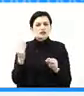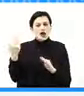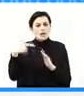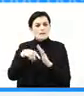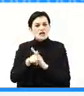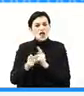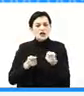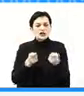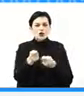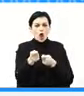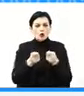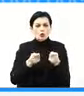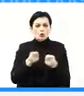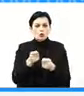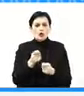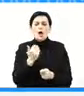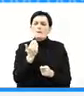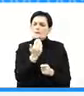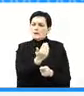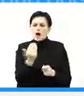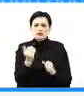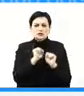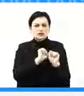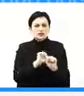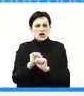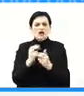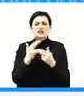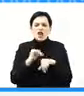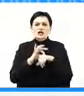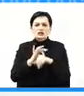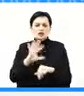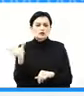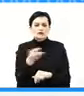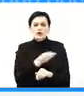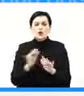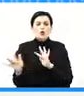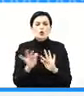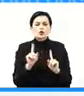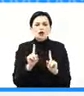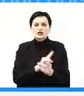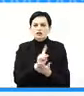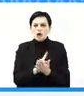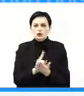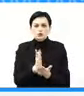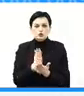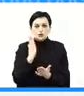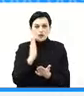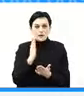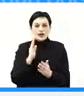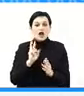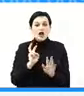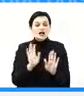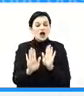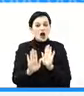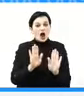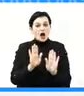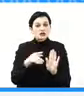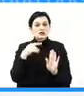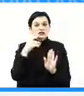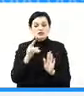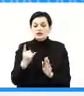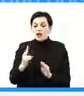დადგენილ რეგულაციებს, ხდება მათი დაცვა და ტარდება ყველა ის ღონისძიება, რაც აუცილებელია აღსაზრდელებისა და